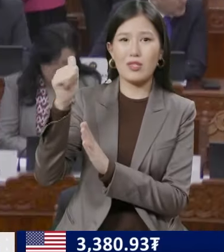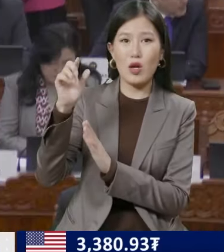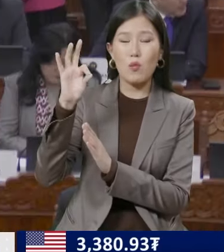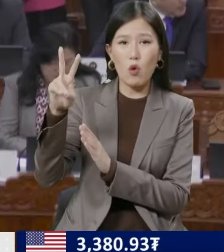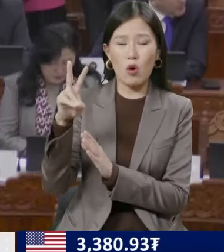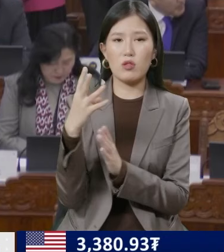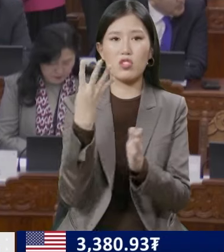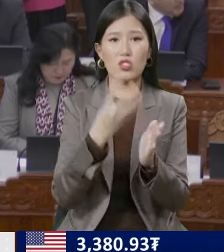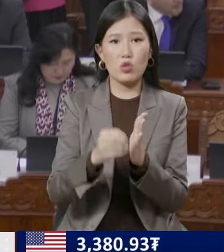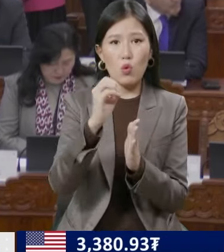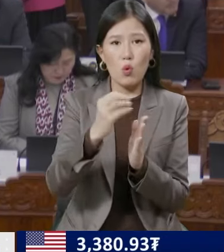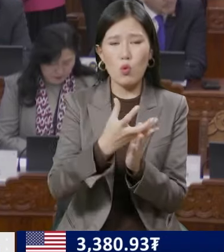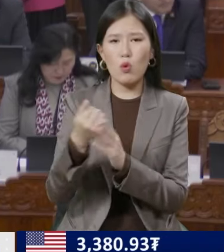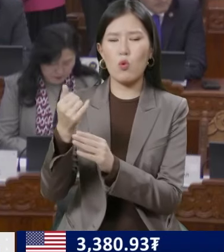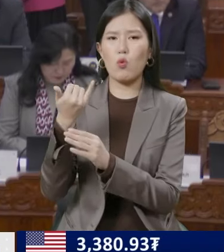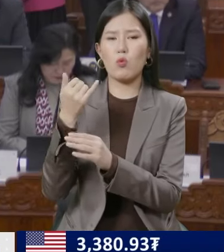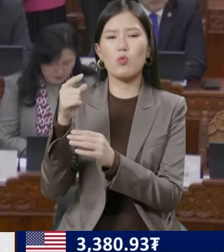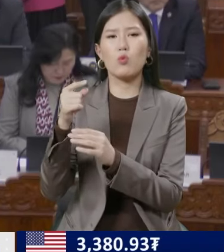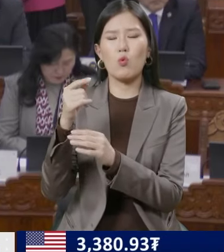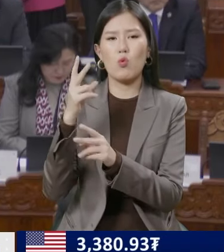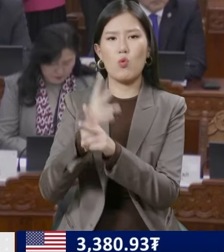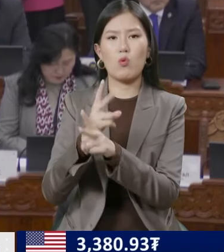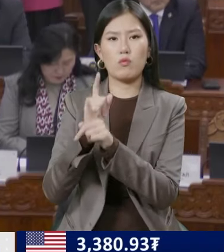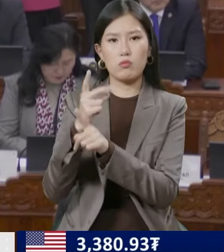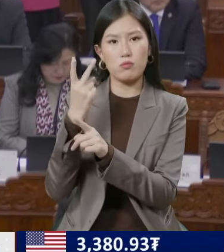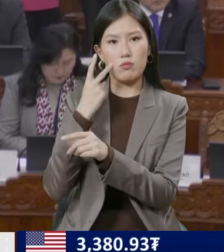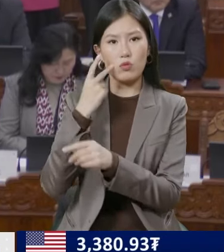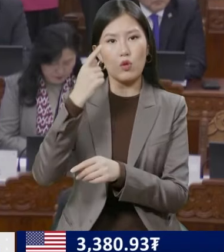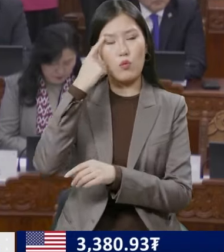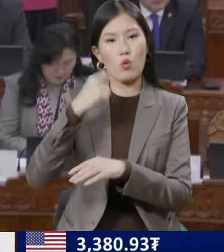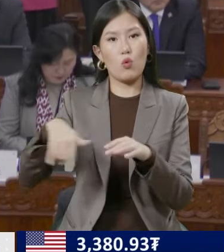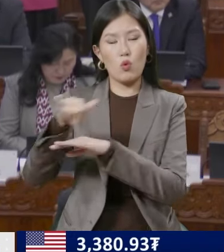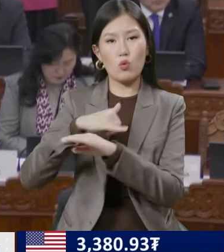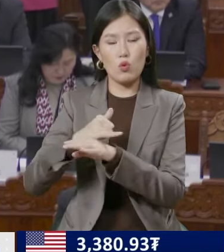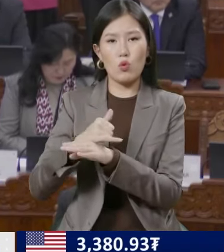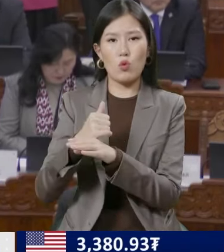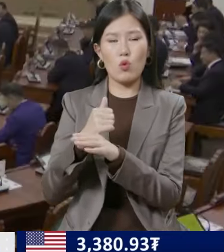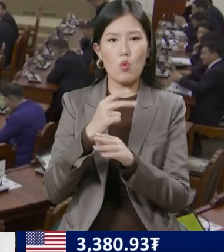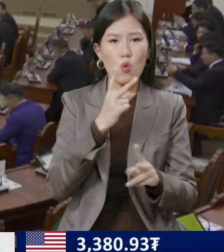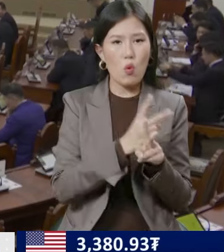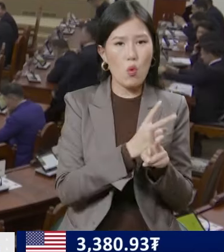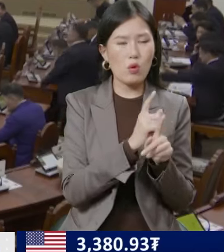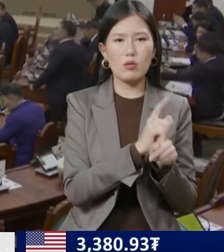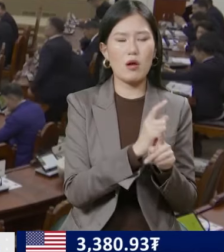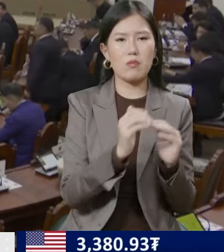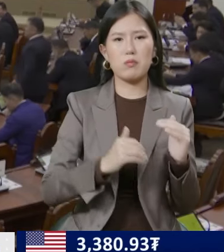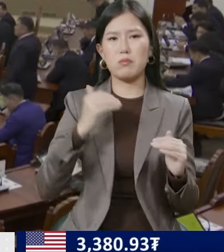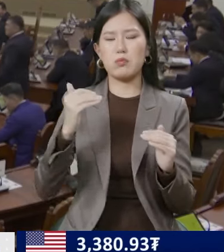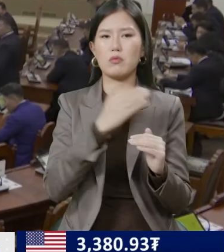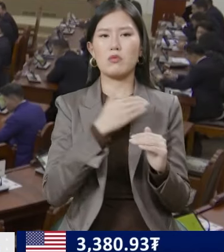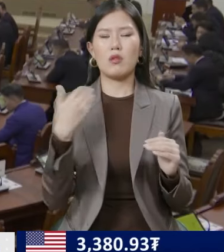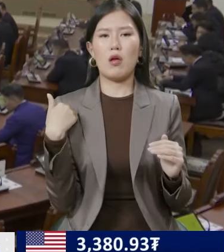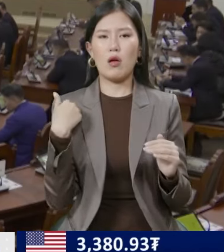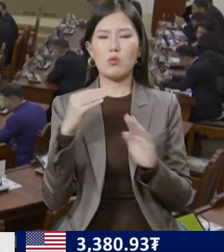харилцааны 90%-ийг хуулиар зохицуулдаг байна. За энэ таавал Монгол улс хуулийн бус даргын засаглалтай улс осныг илтгэж байгаа хэрэг. За тиймээс